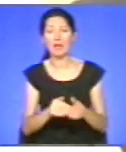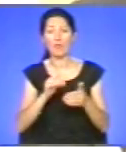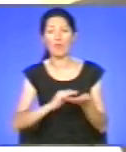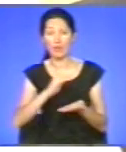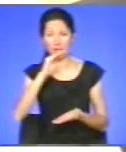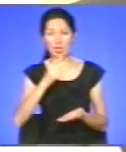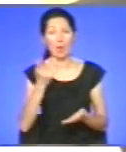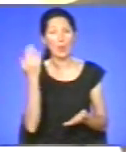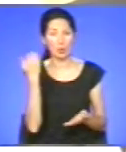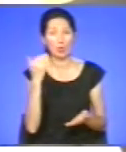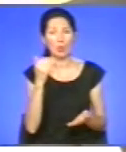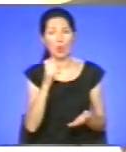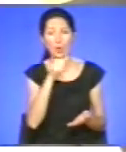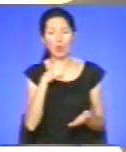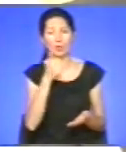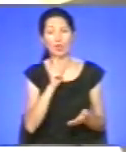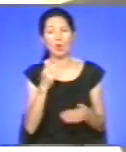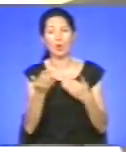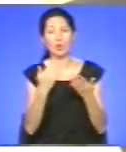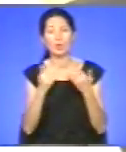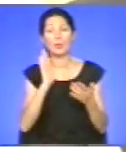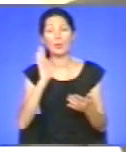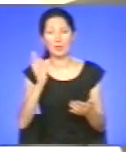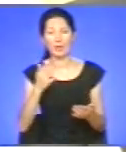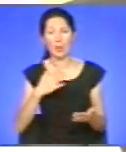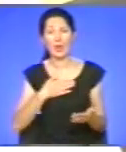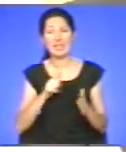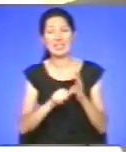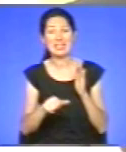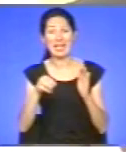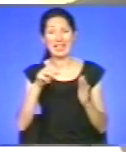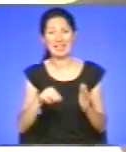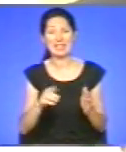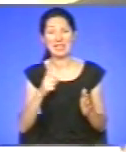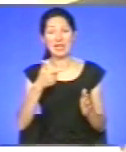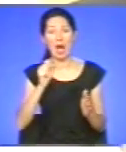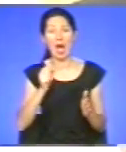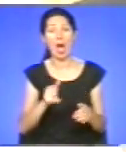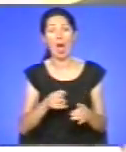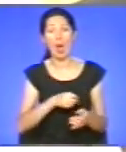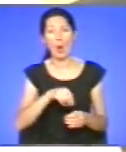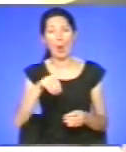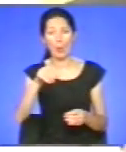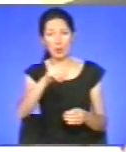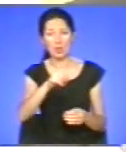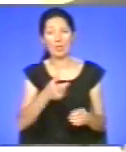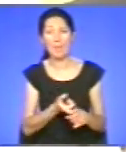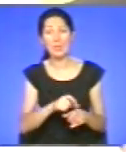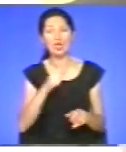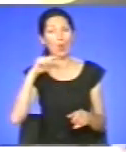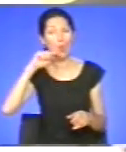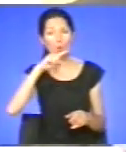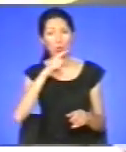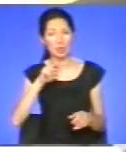що стосується перспективи, так ми на 60 тисяч гектарів посіяли більше кукурудзи, ніж по